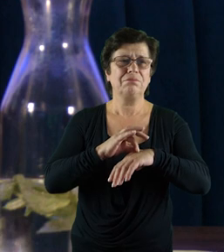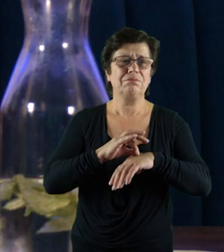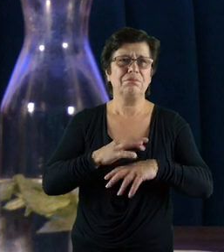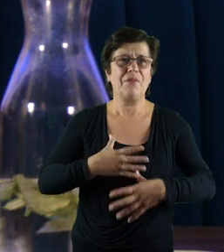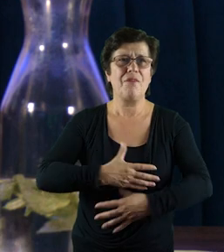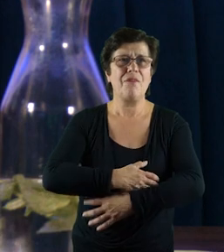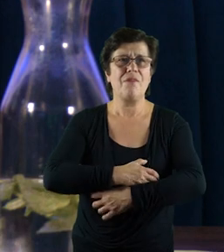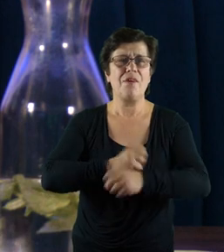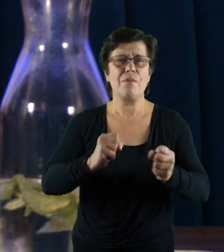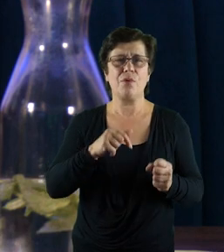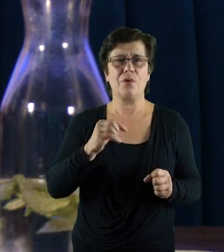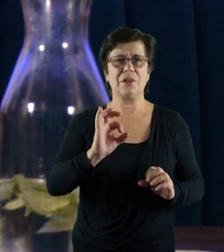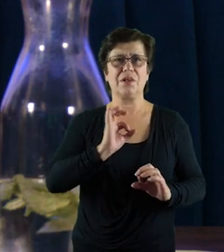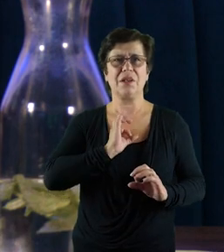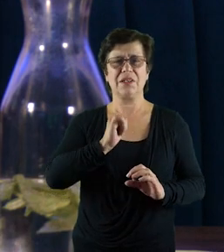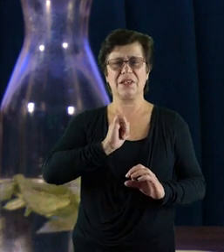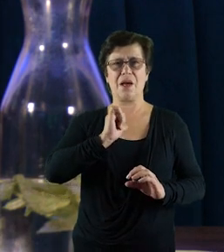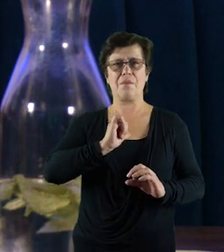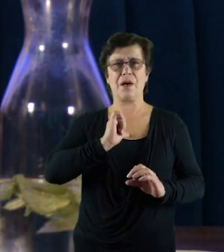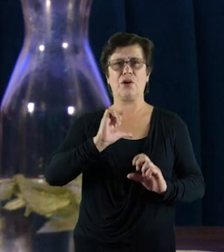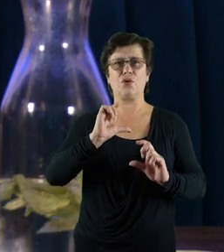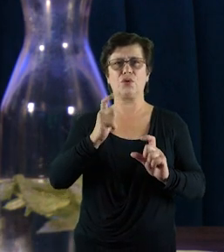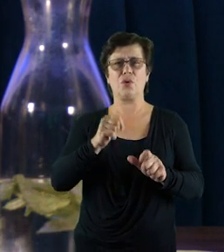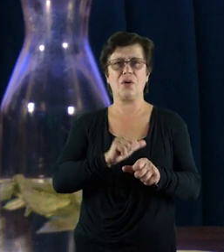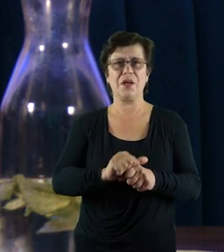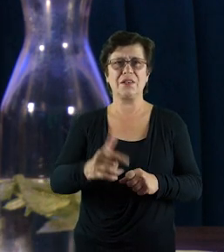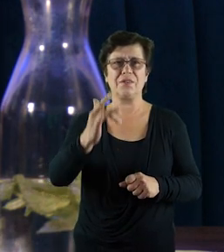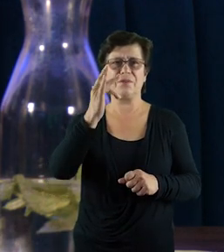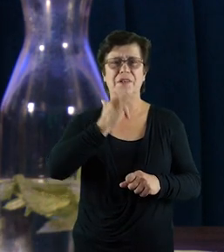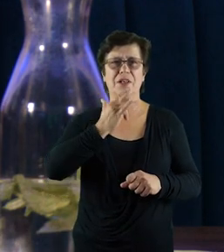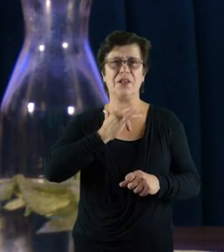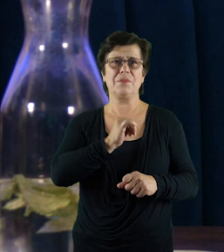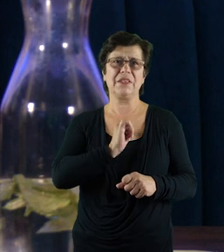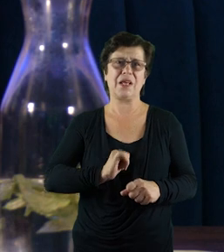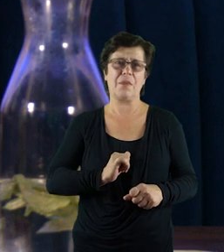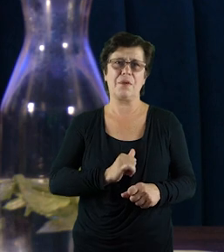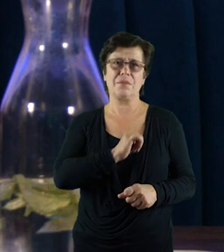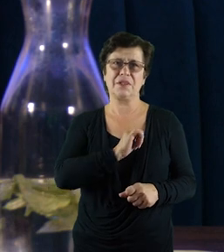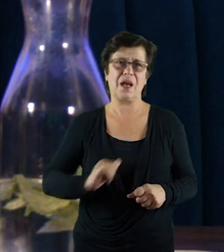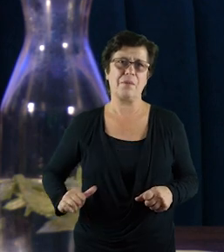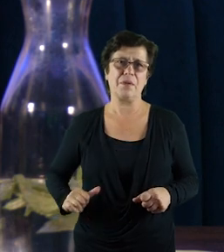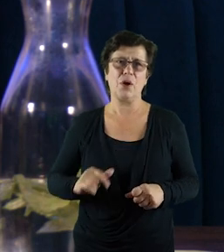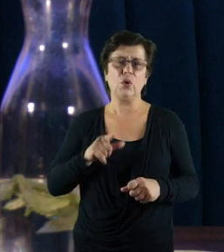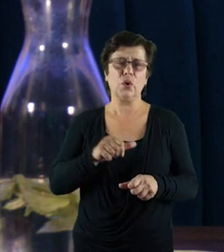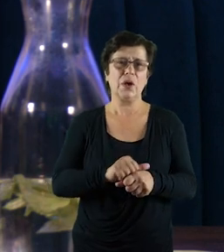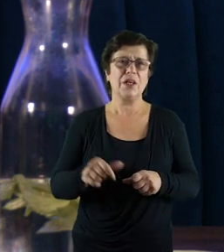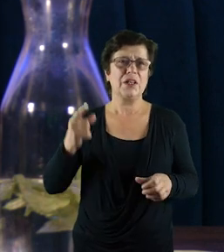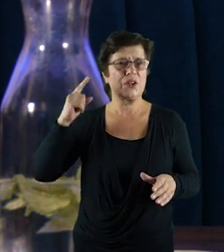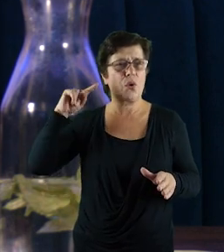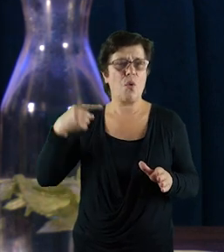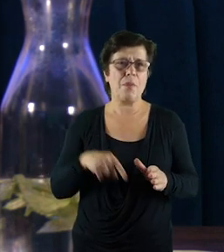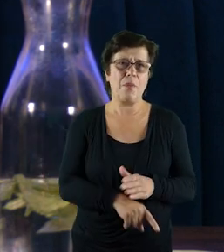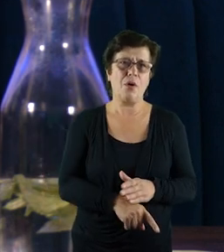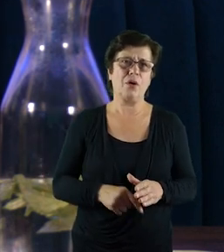eksplozja jego samego, tego wszystkiego, co jest w nim samym. To jest naprawdę bardzo, bardzo głębokie i to nie jest taki